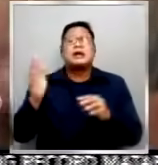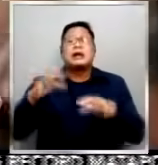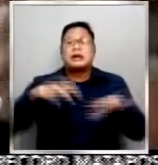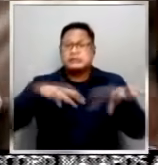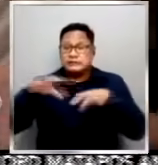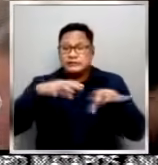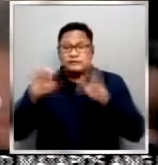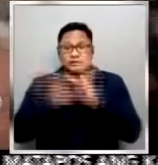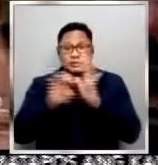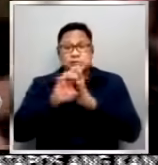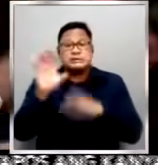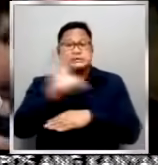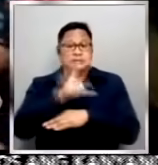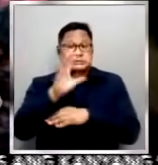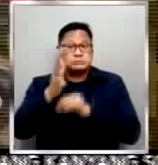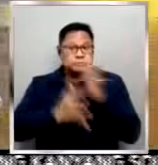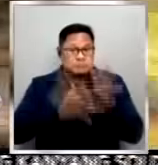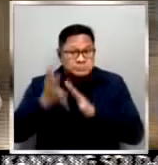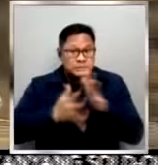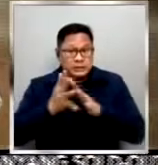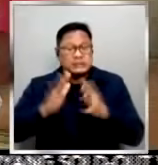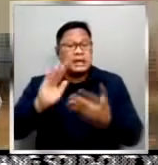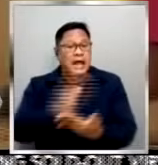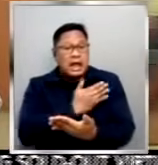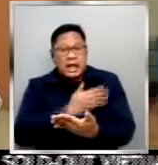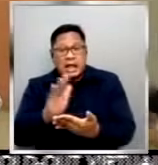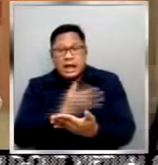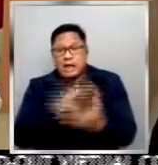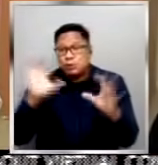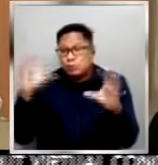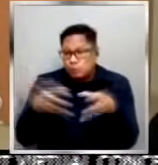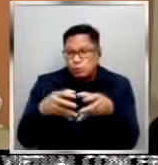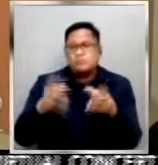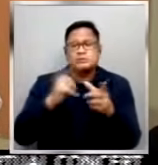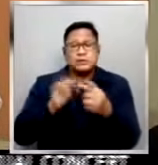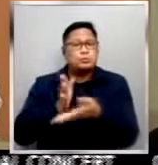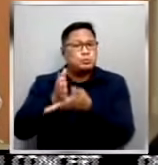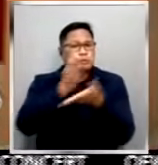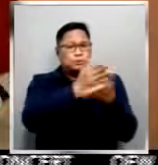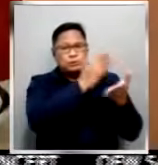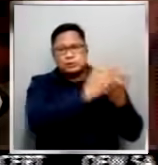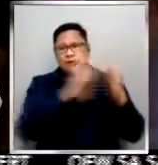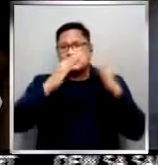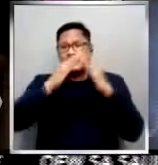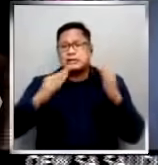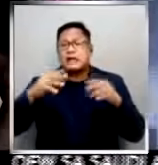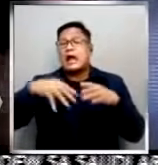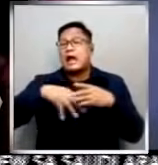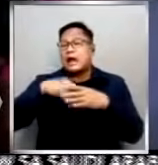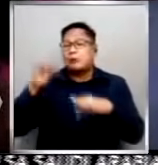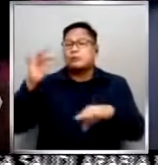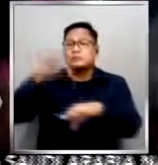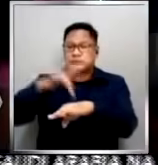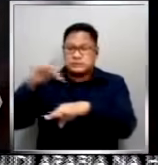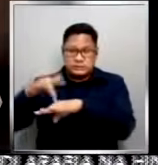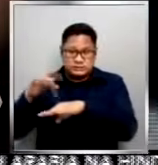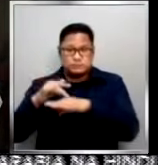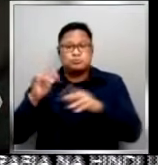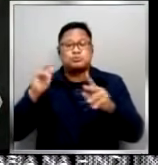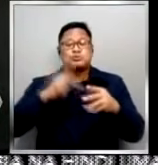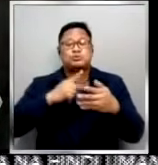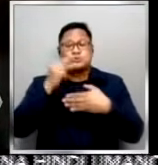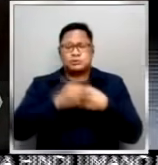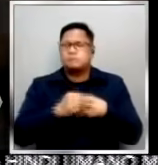caroling, pagbabahay-bahay para mamasko at outreach program. Nagpaalala rin ng ahensya na iwasan muna ang